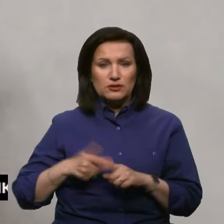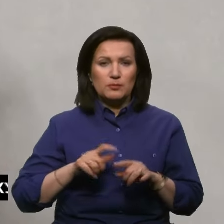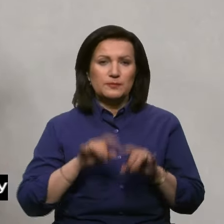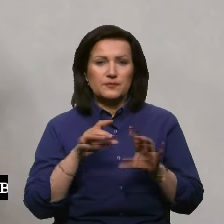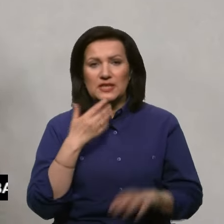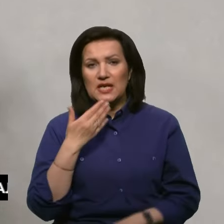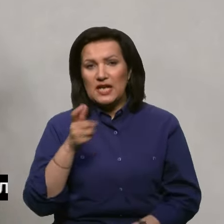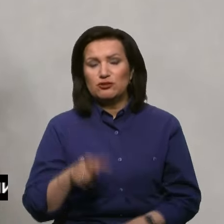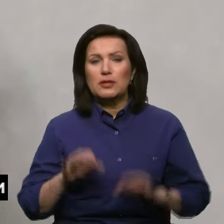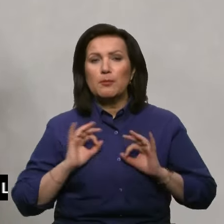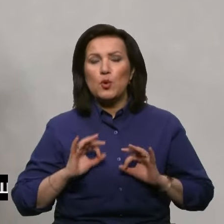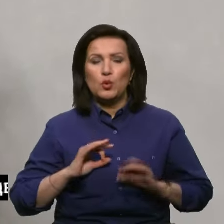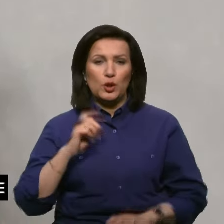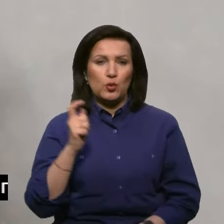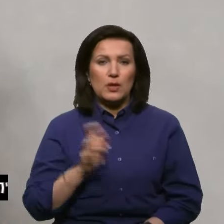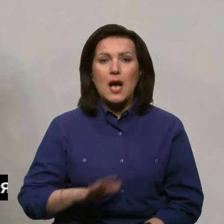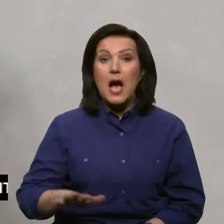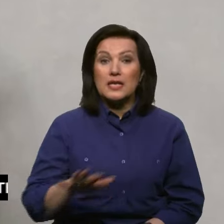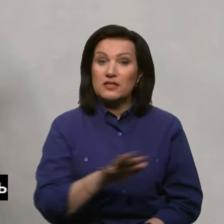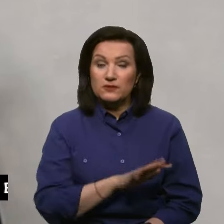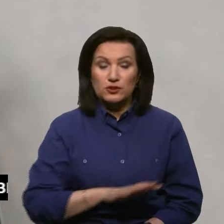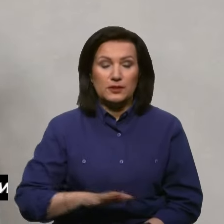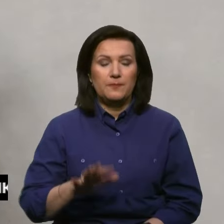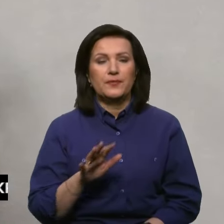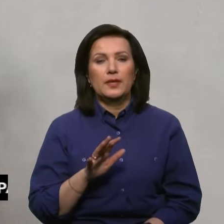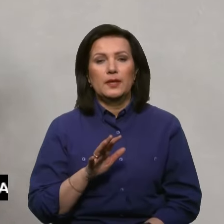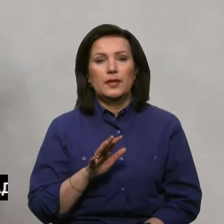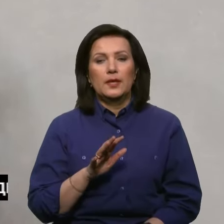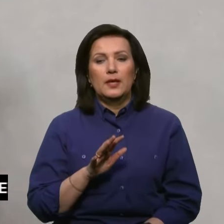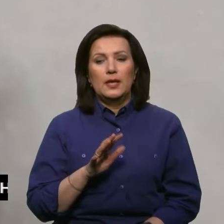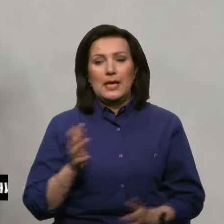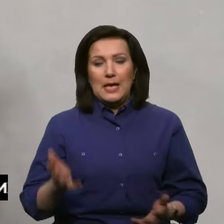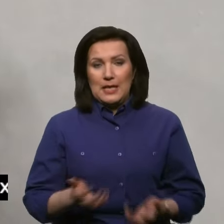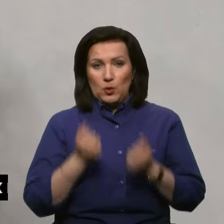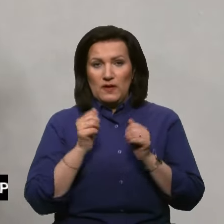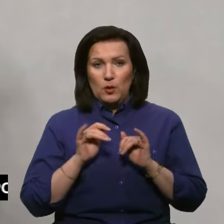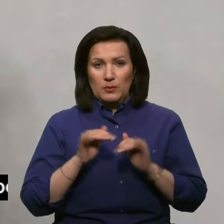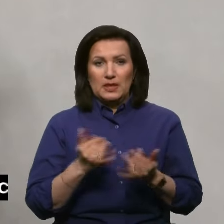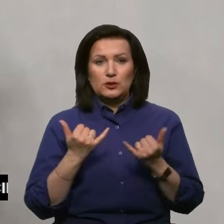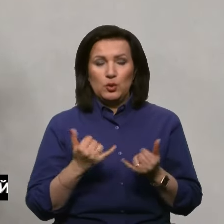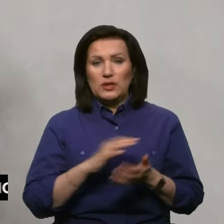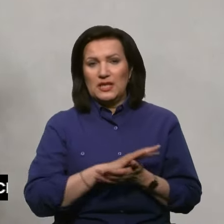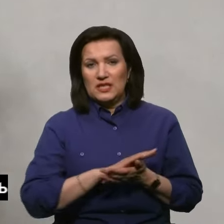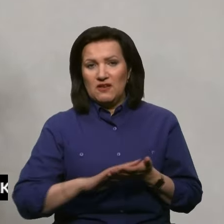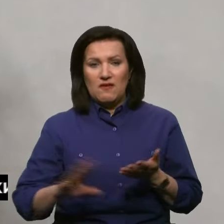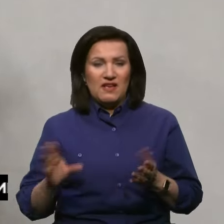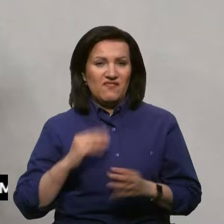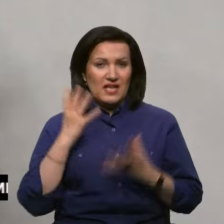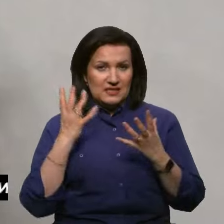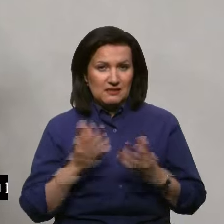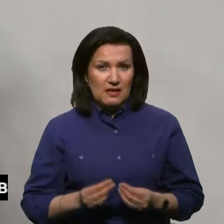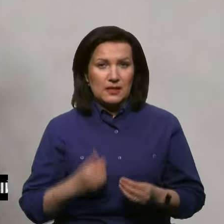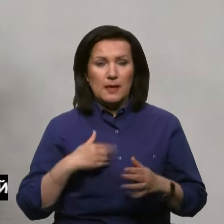розповів речник прокуратури Харківщини Дмитро Чубенко. Власне, рятувальна операція сьогодні триває майже весь день.